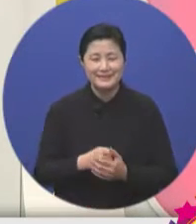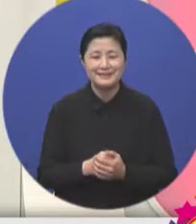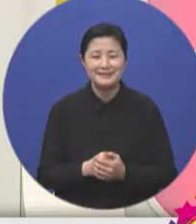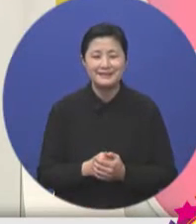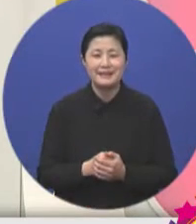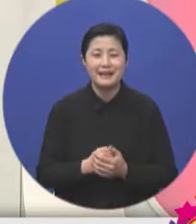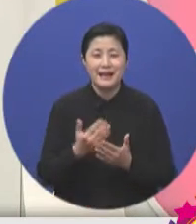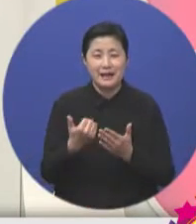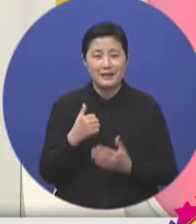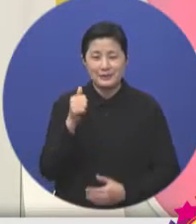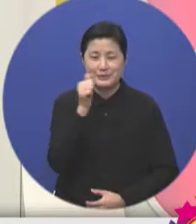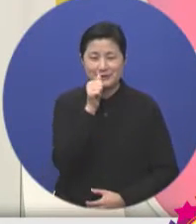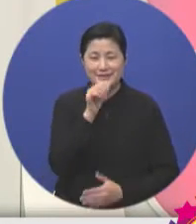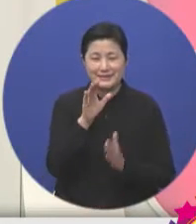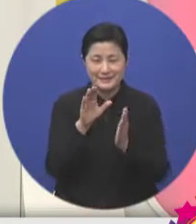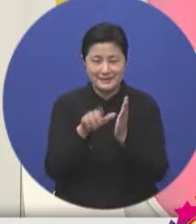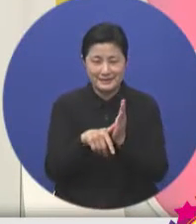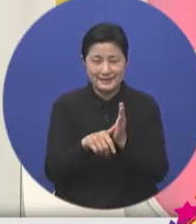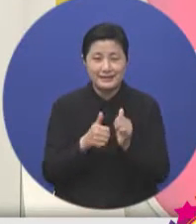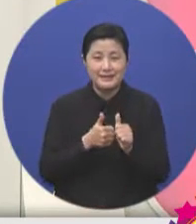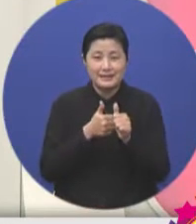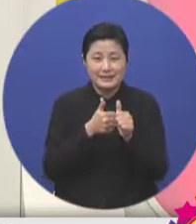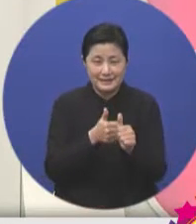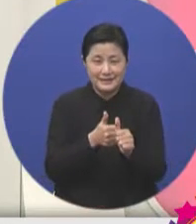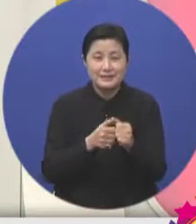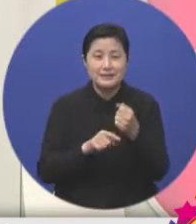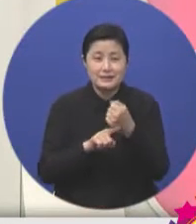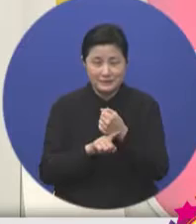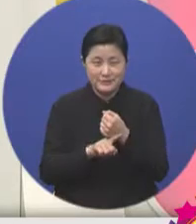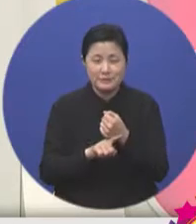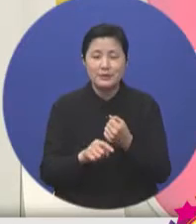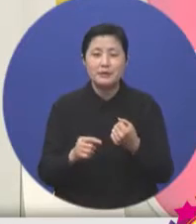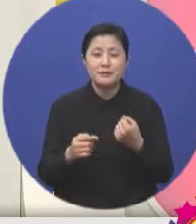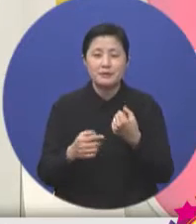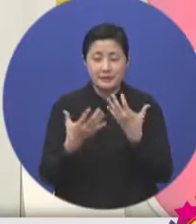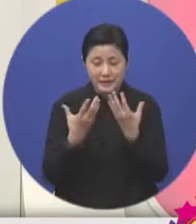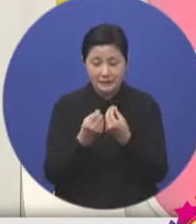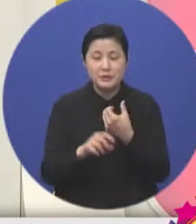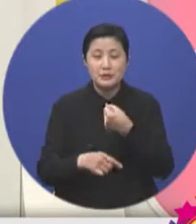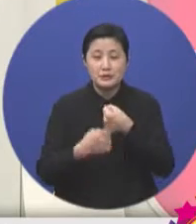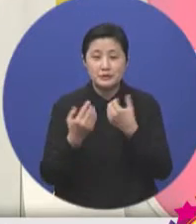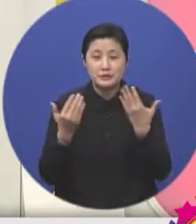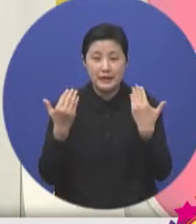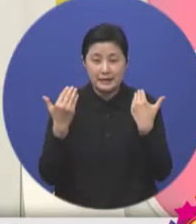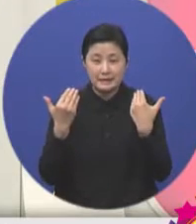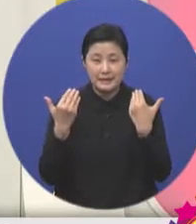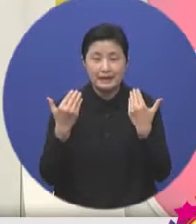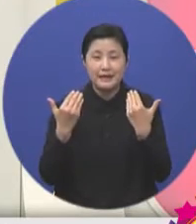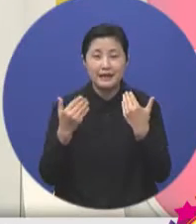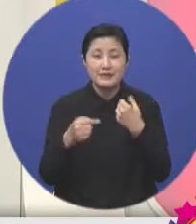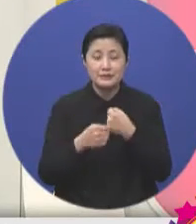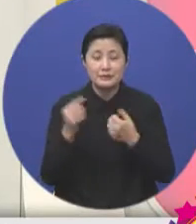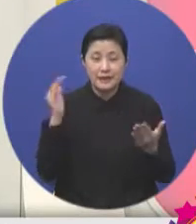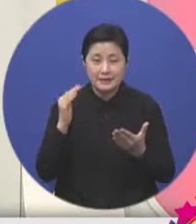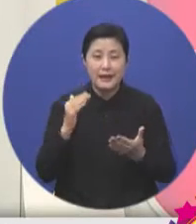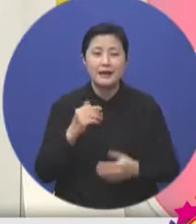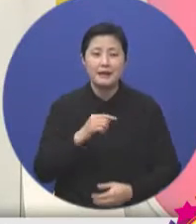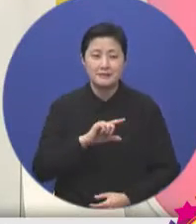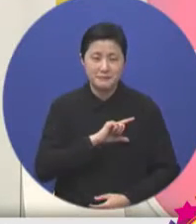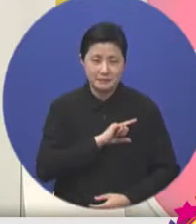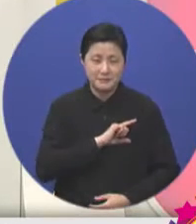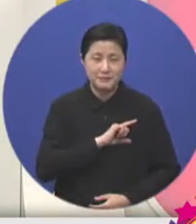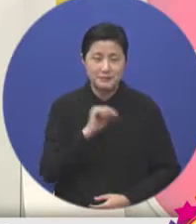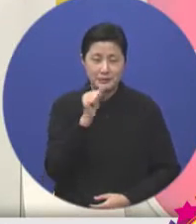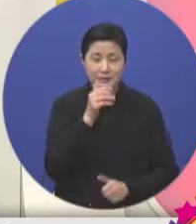어머님 앞에 소개하실 때 제가 따라한 이유는요. 꼭 초등학생들 보면은 이름 소개해 주세요. 이러면 2학년